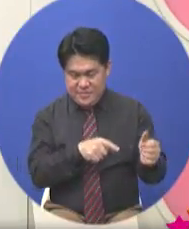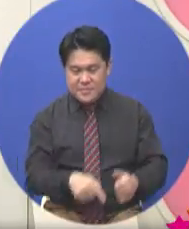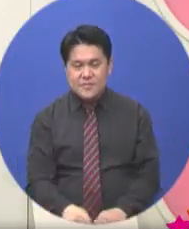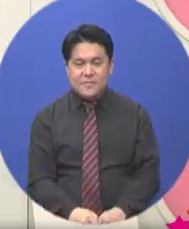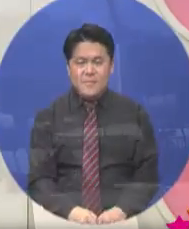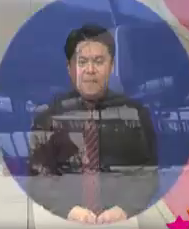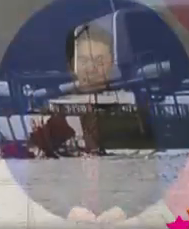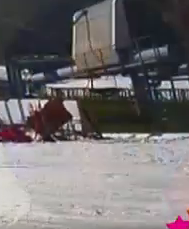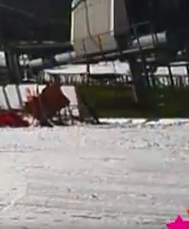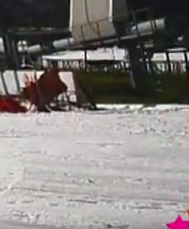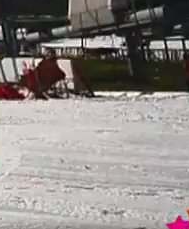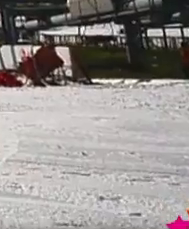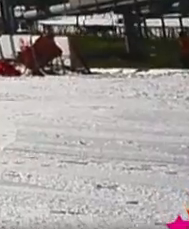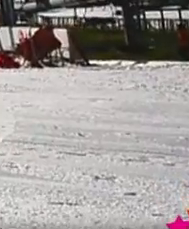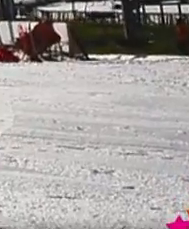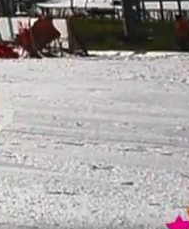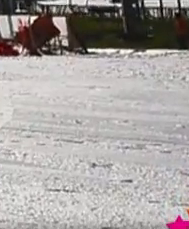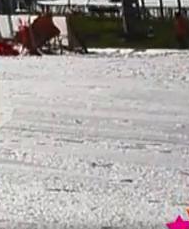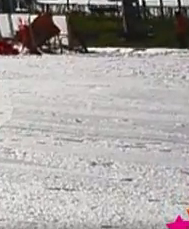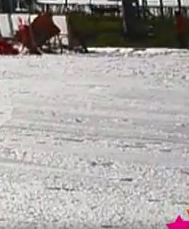미운산에